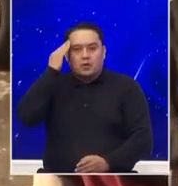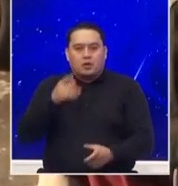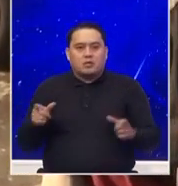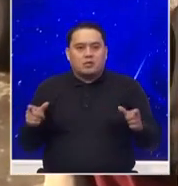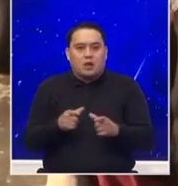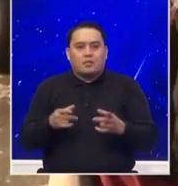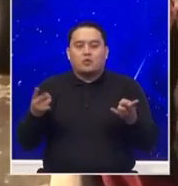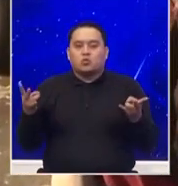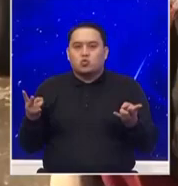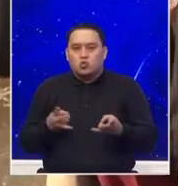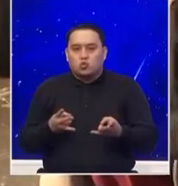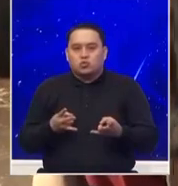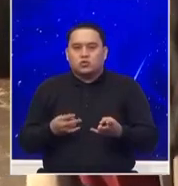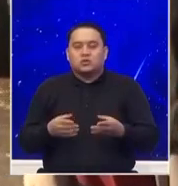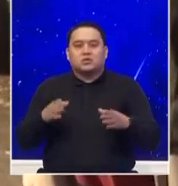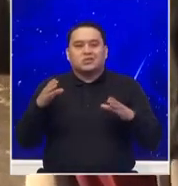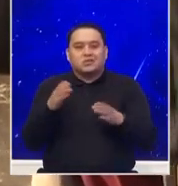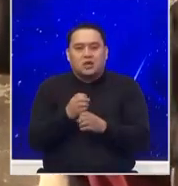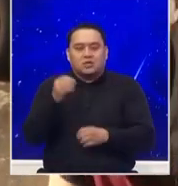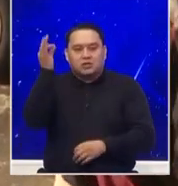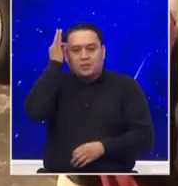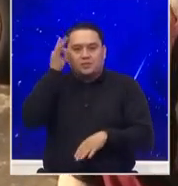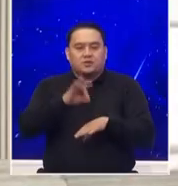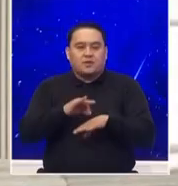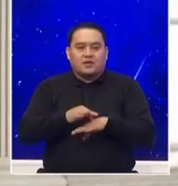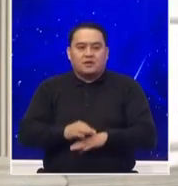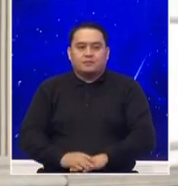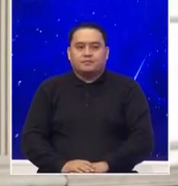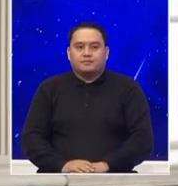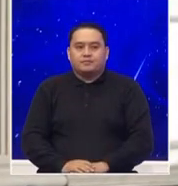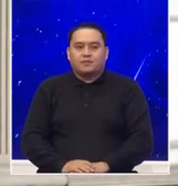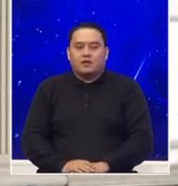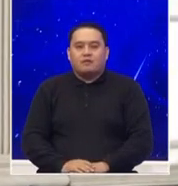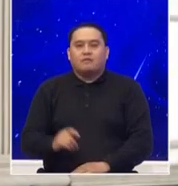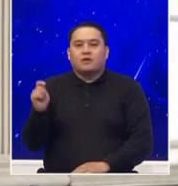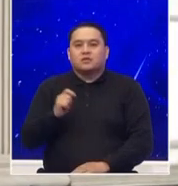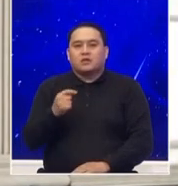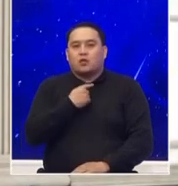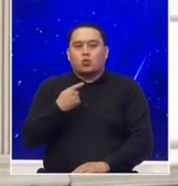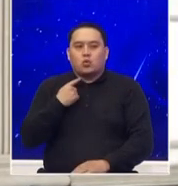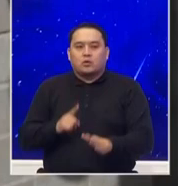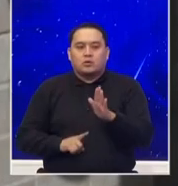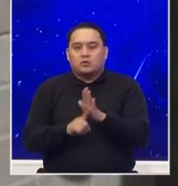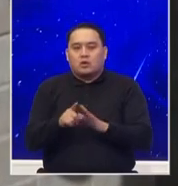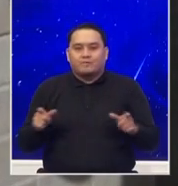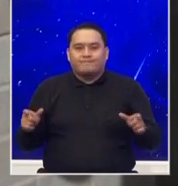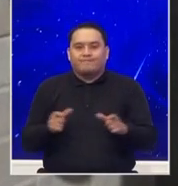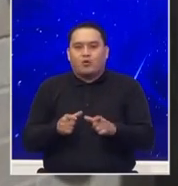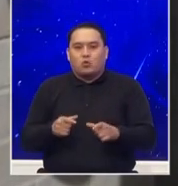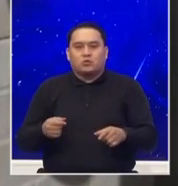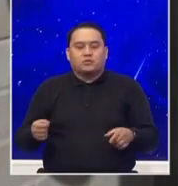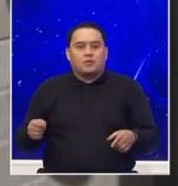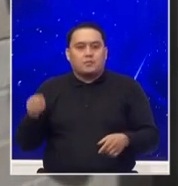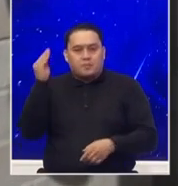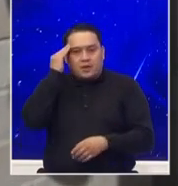локдаун необходим. Так мы сможем снизить количество заражений. Уже в эти выходные в Талдыкургане начал действовать карантинный локдаун.